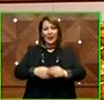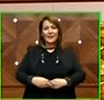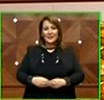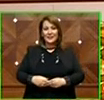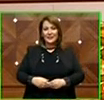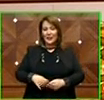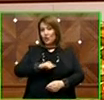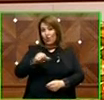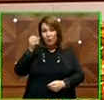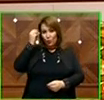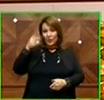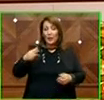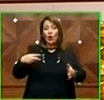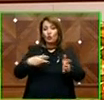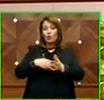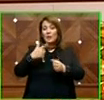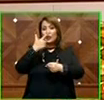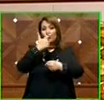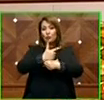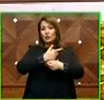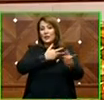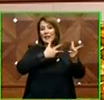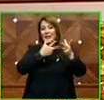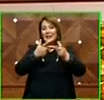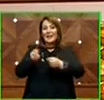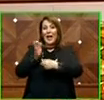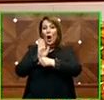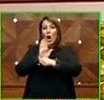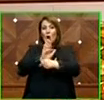ما تنساوش في 2012 كنت حضرت لاول مره